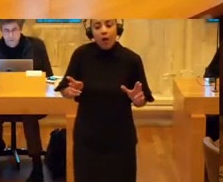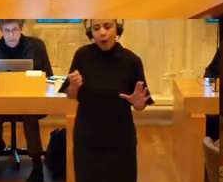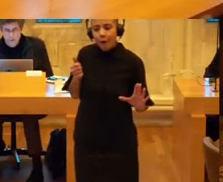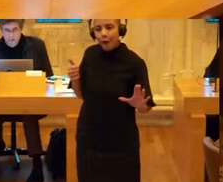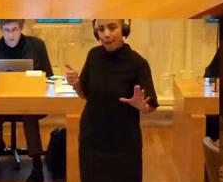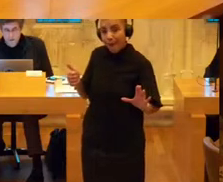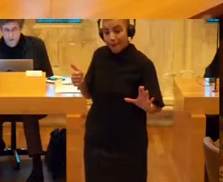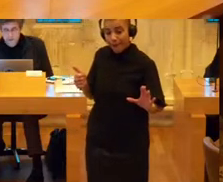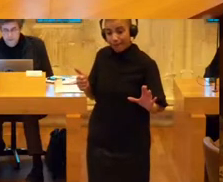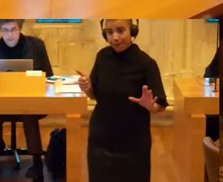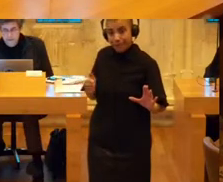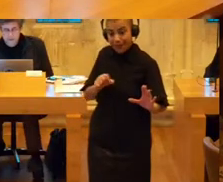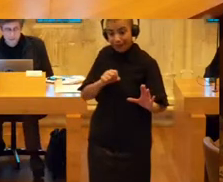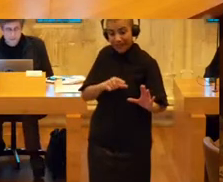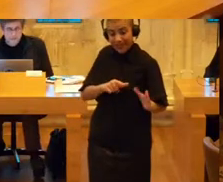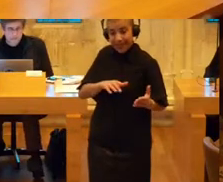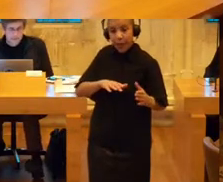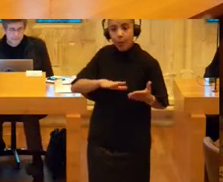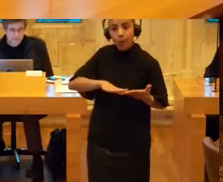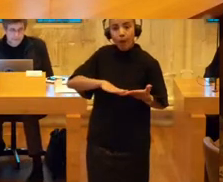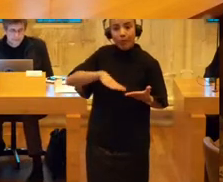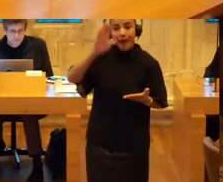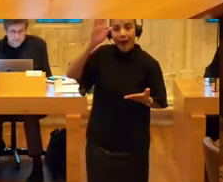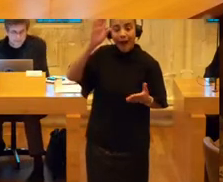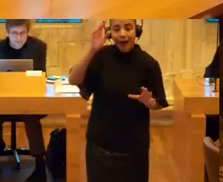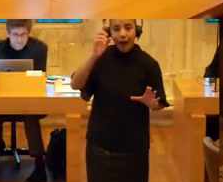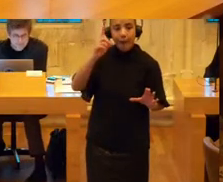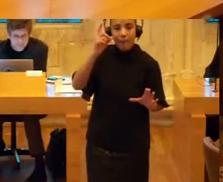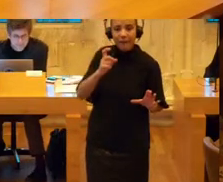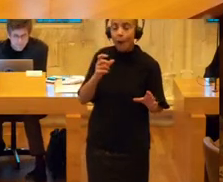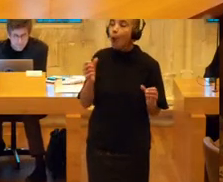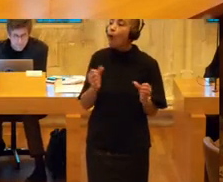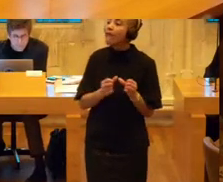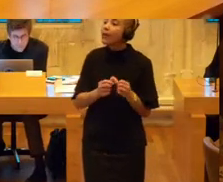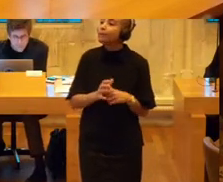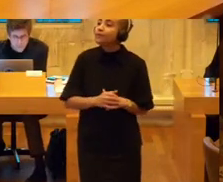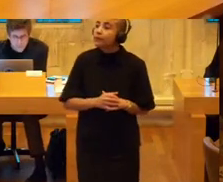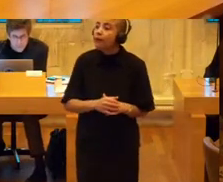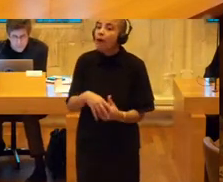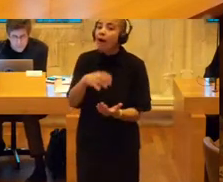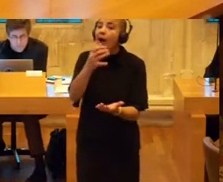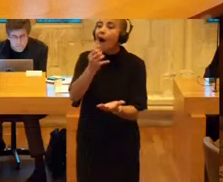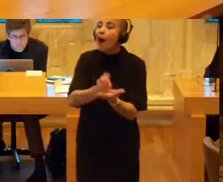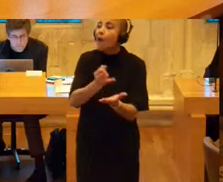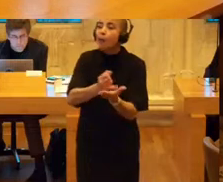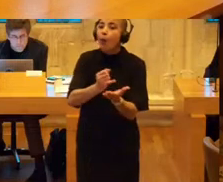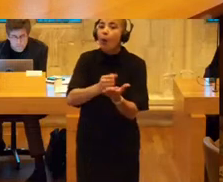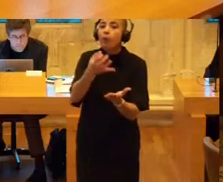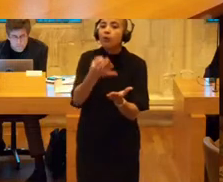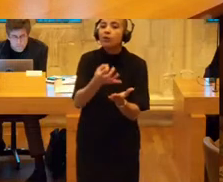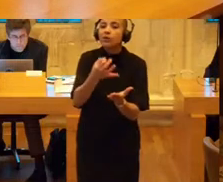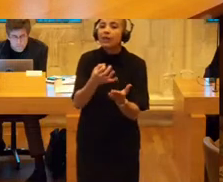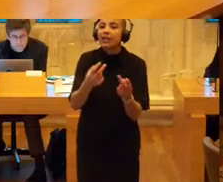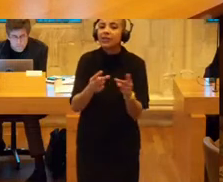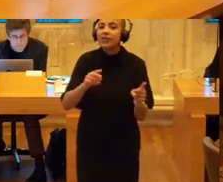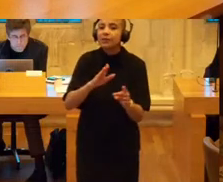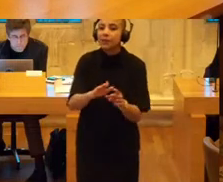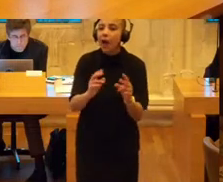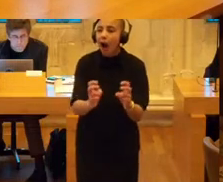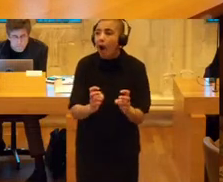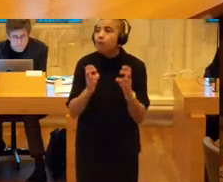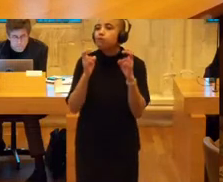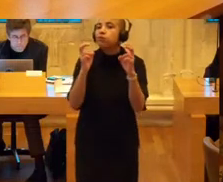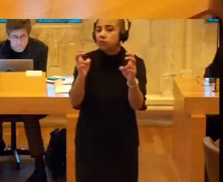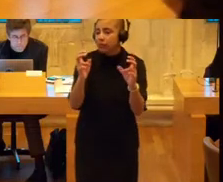mandat en appuyant sur le bouton forte augmentation d'impôts, enfin du taux d'imposition communale. Et vous